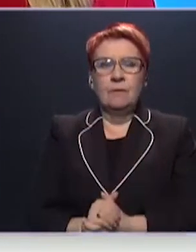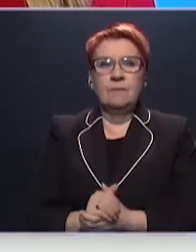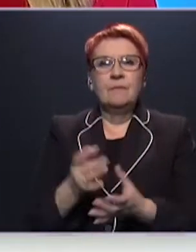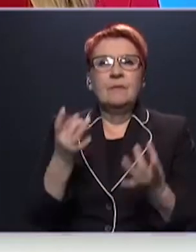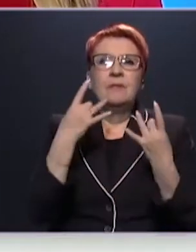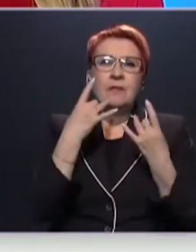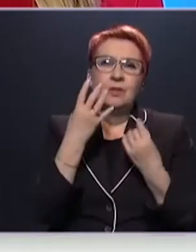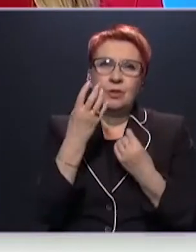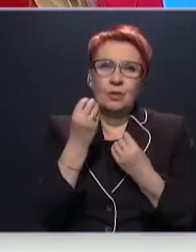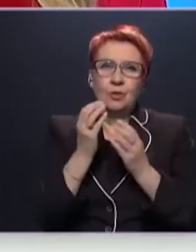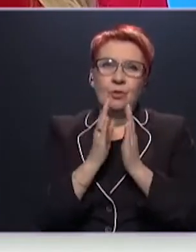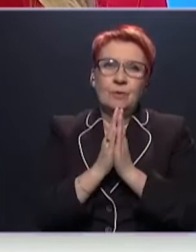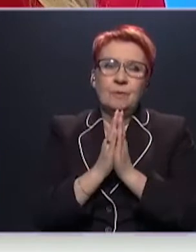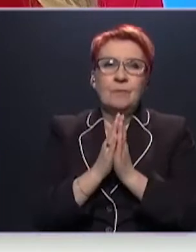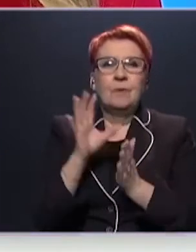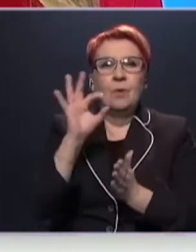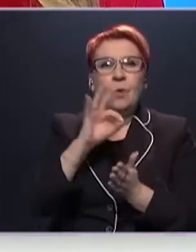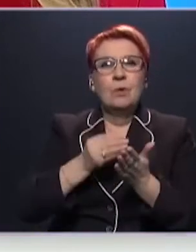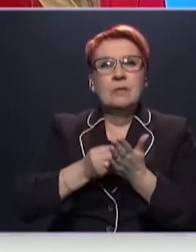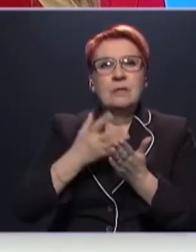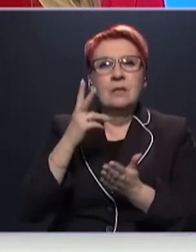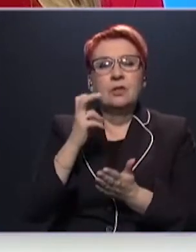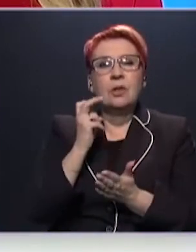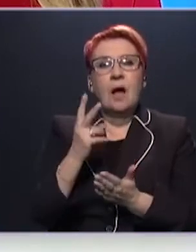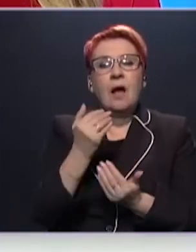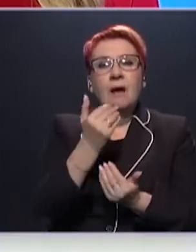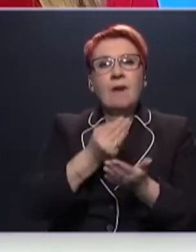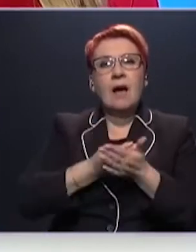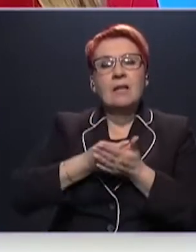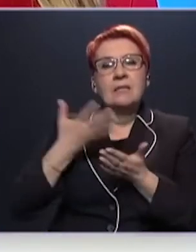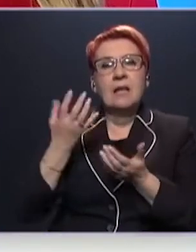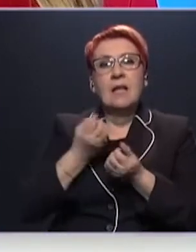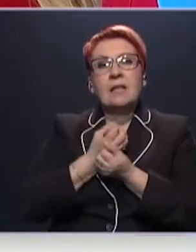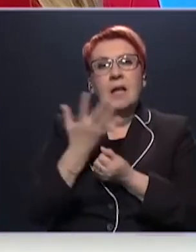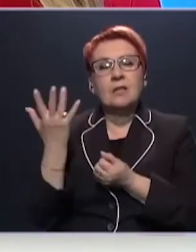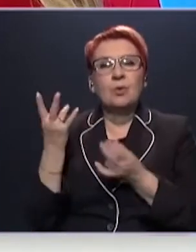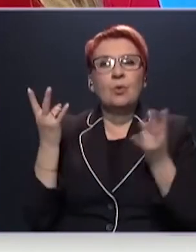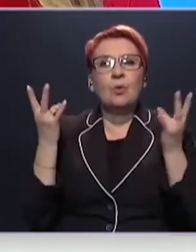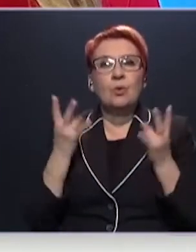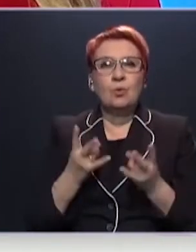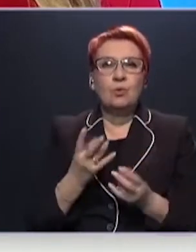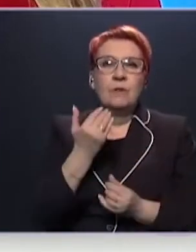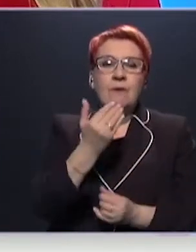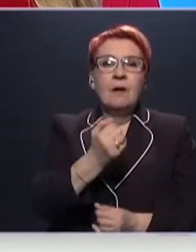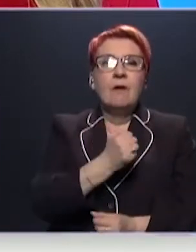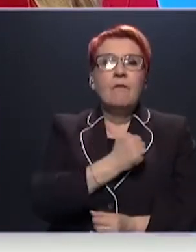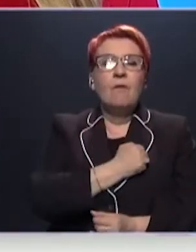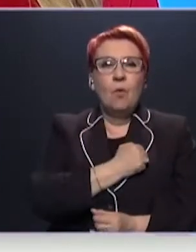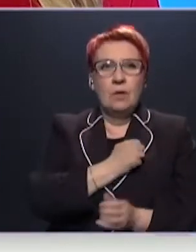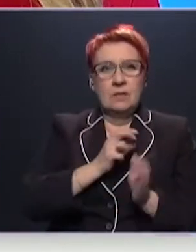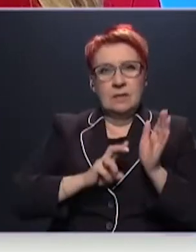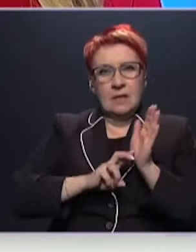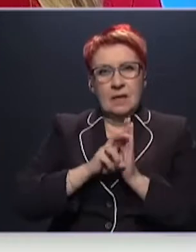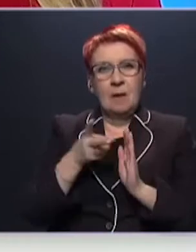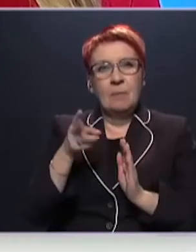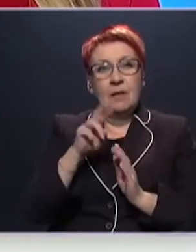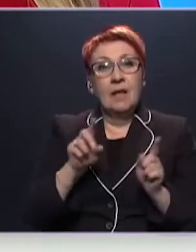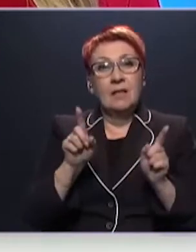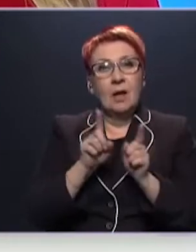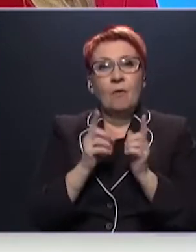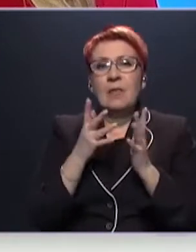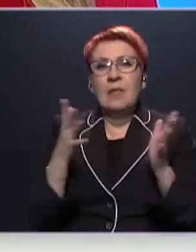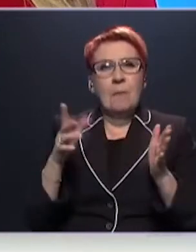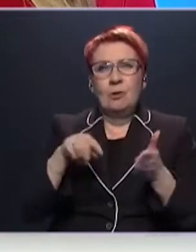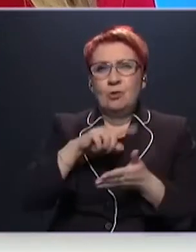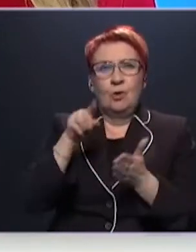Расскажите еще о значимости, как вот вы оцениваете, насколько нужен ваш вот воинский храм именно для такого небольшого